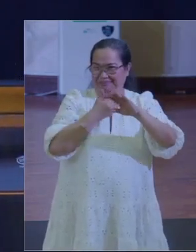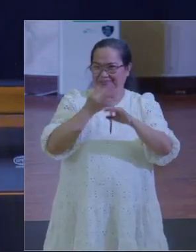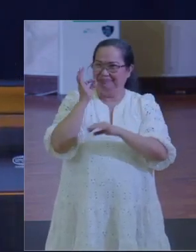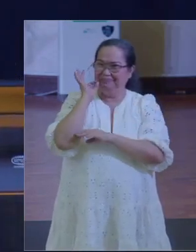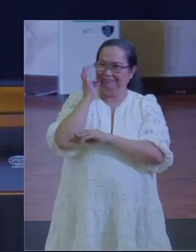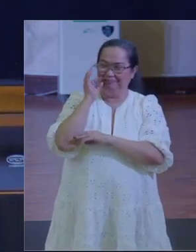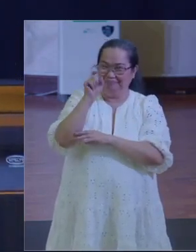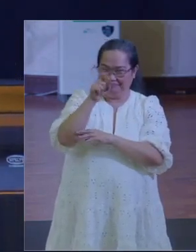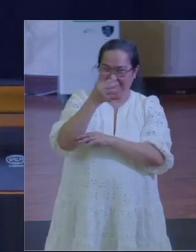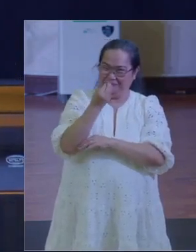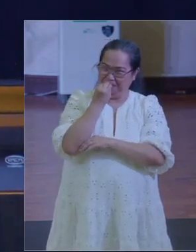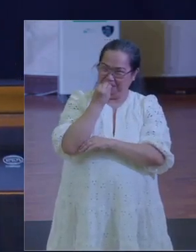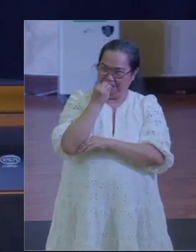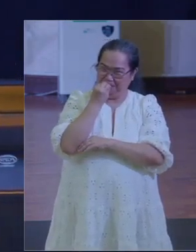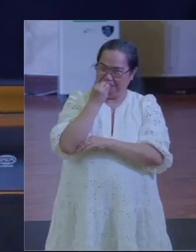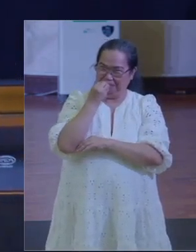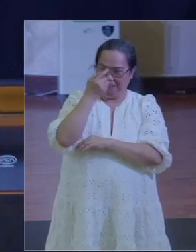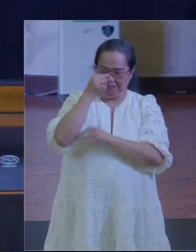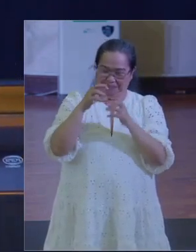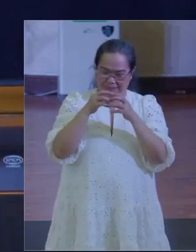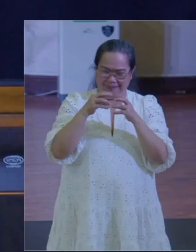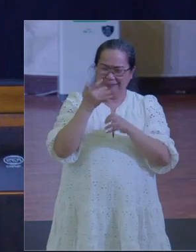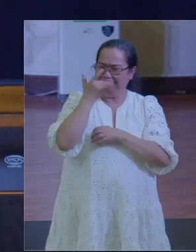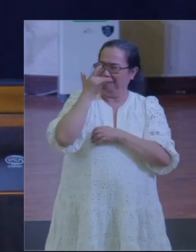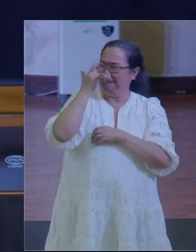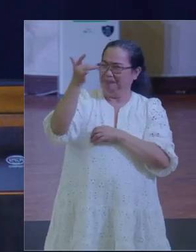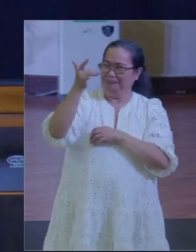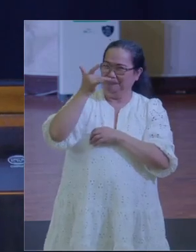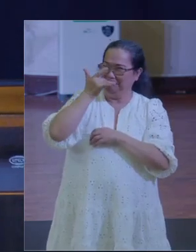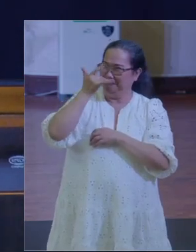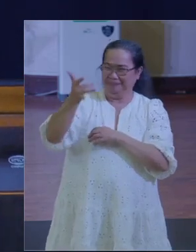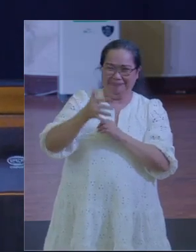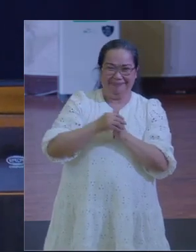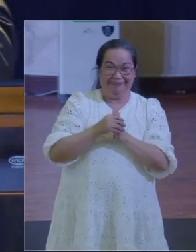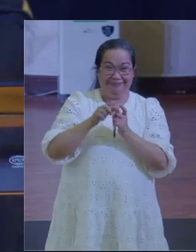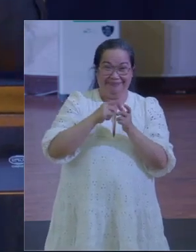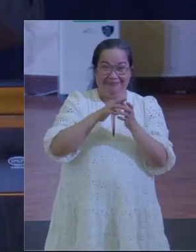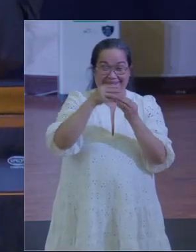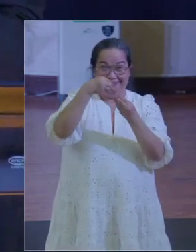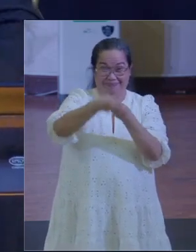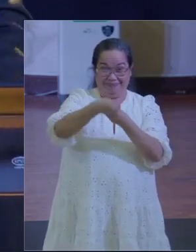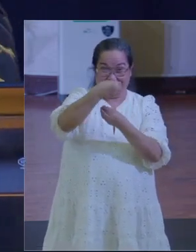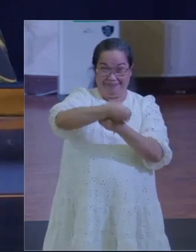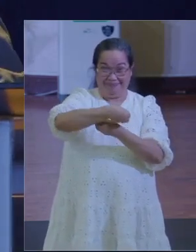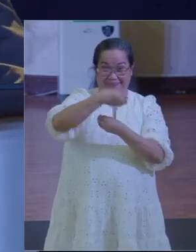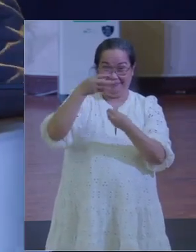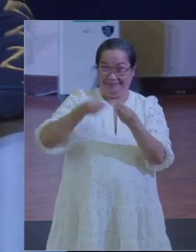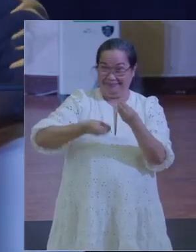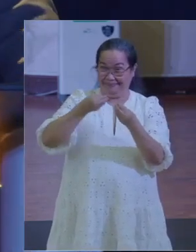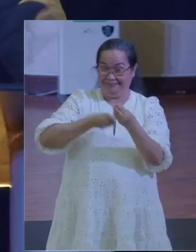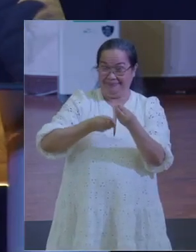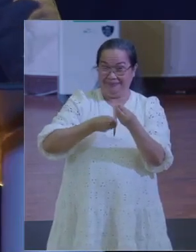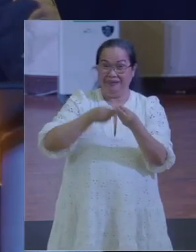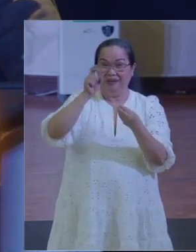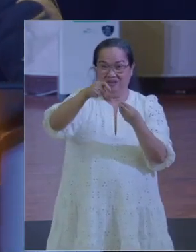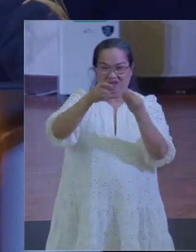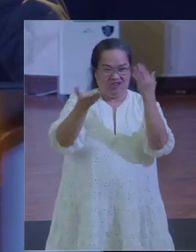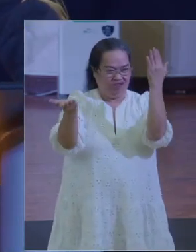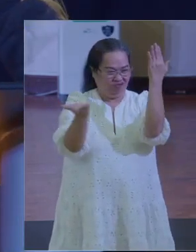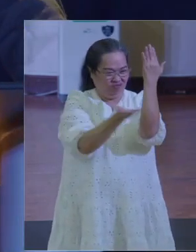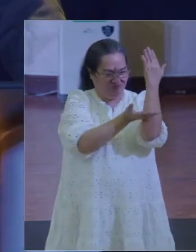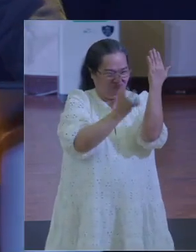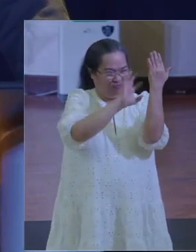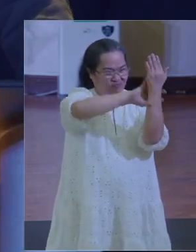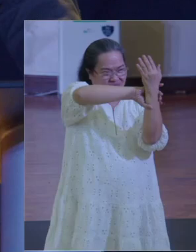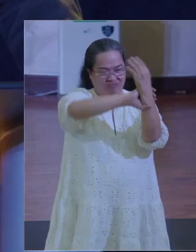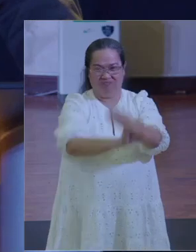kakainin mo na kasi ang sarap, mabilog-bilog na parang sabay. Ang saging pala, pag namunga na, papatayin mo na yan.